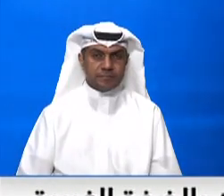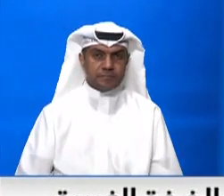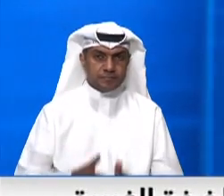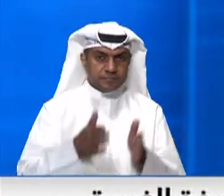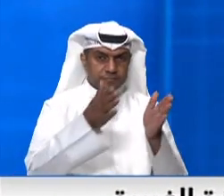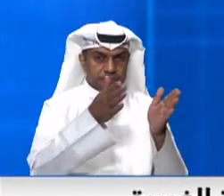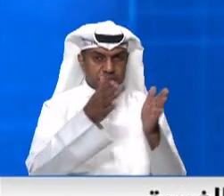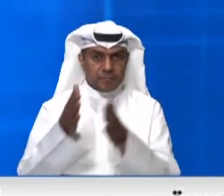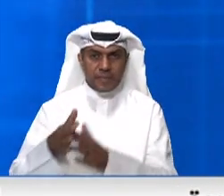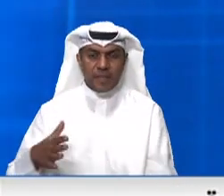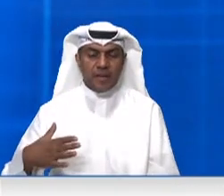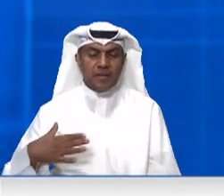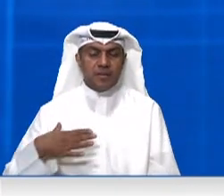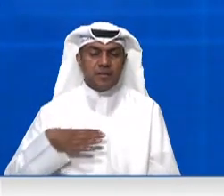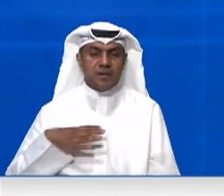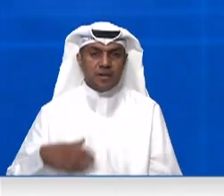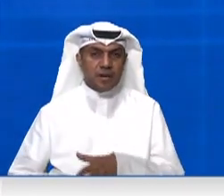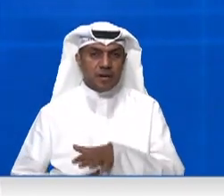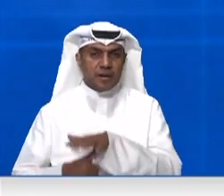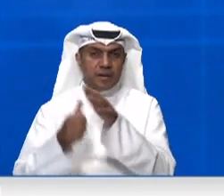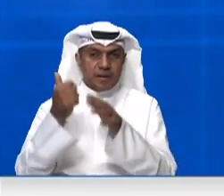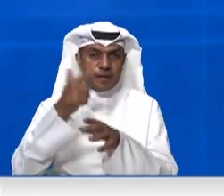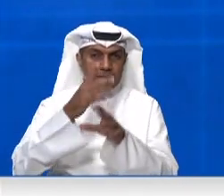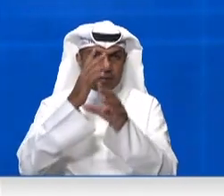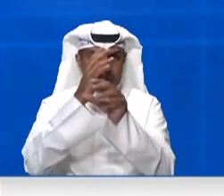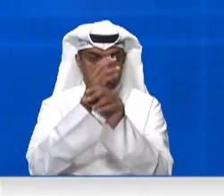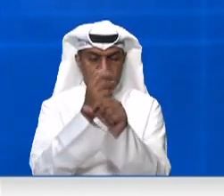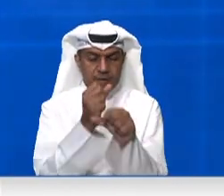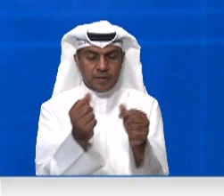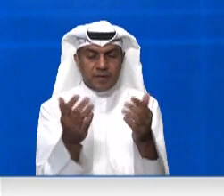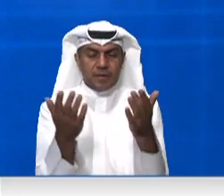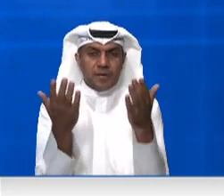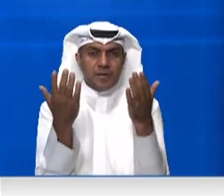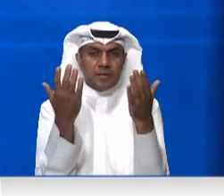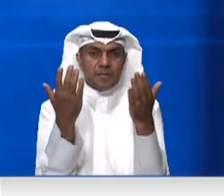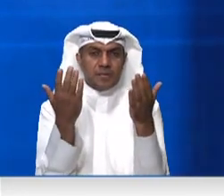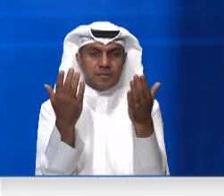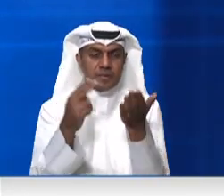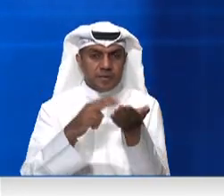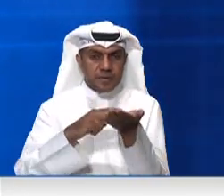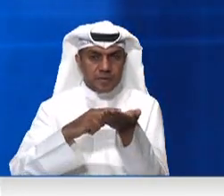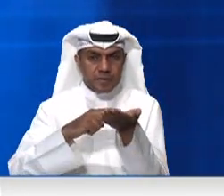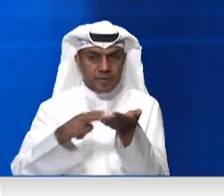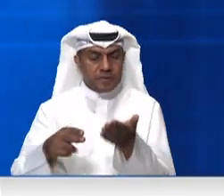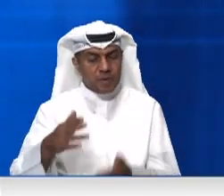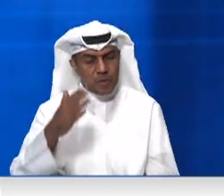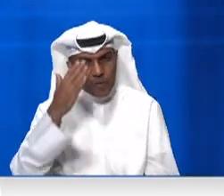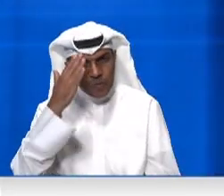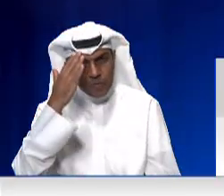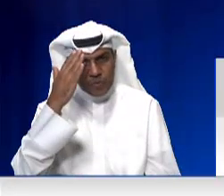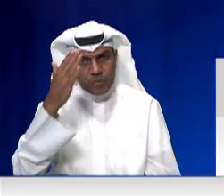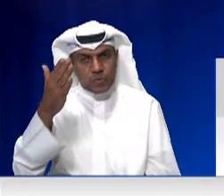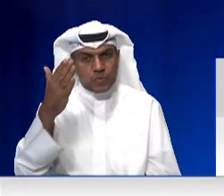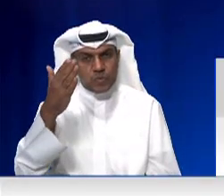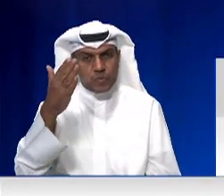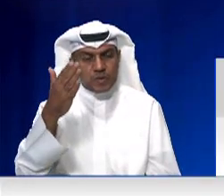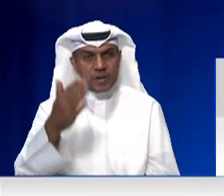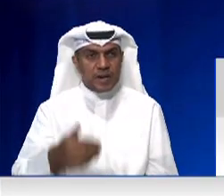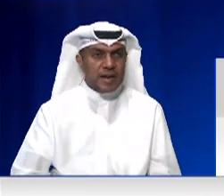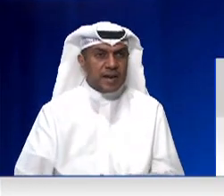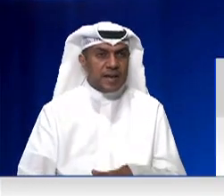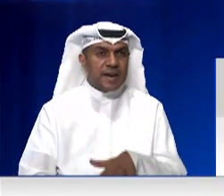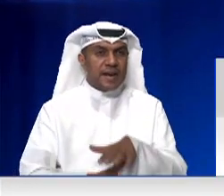بعث سمو ولي العهد الشيخ مشعل الأحمد الجابر الصباح حفظه الله برسالة شكر إلى صاحب الجلالة الملك تشارلز